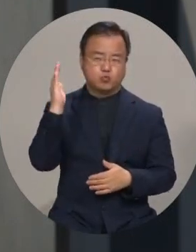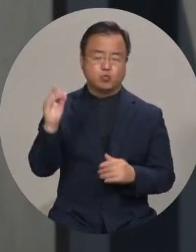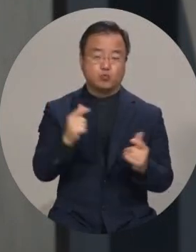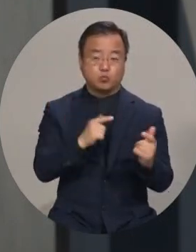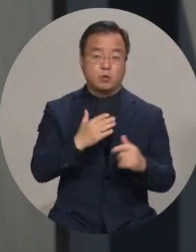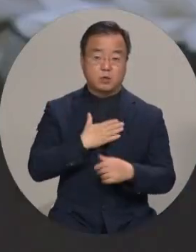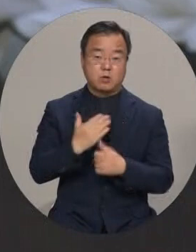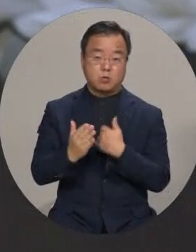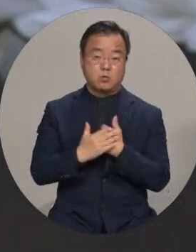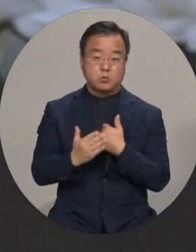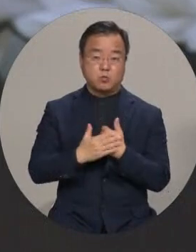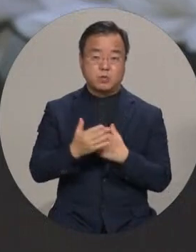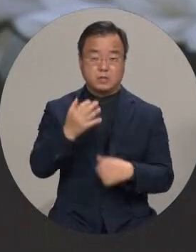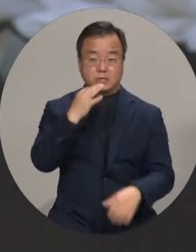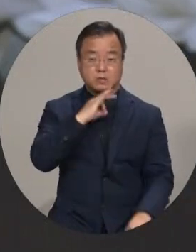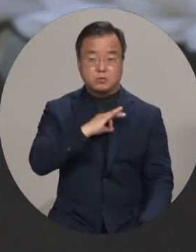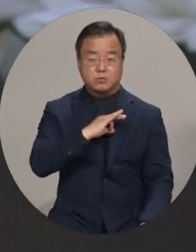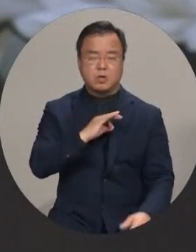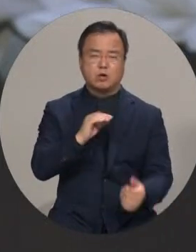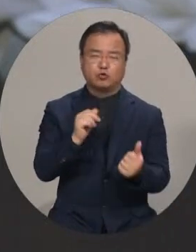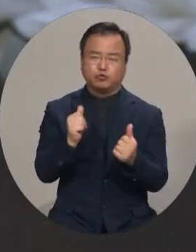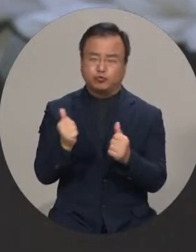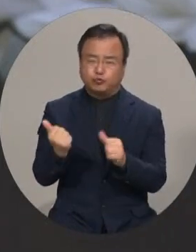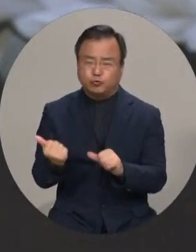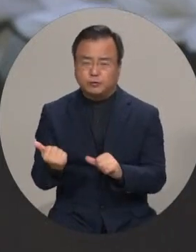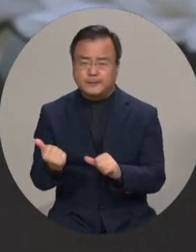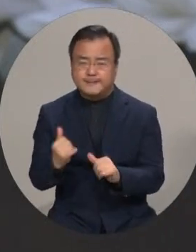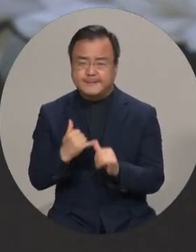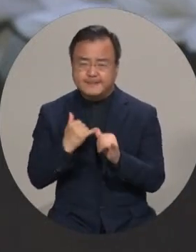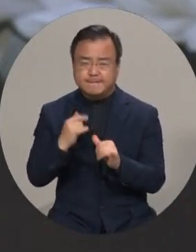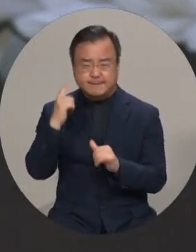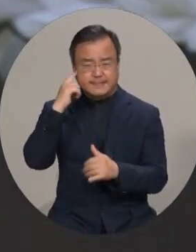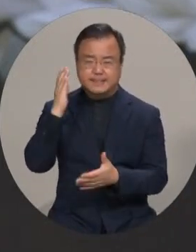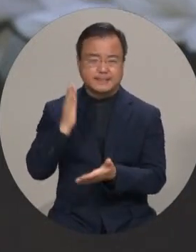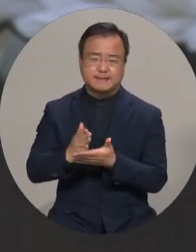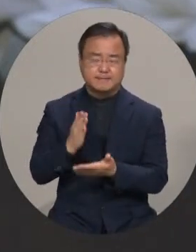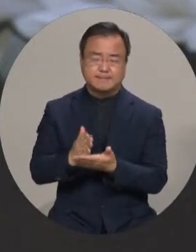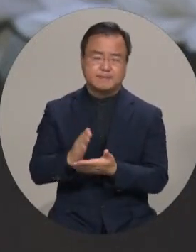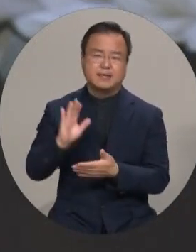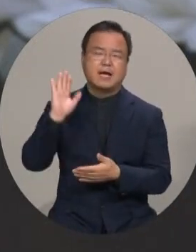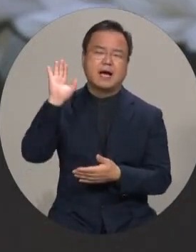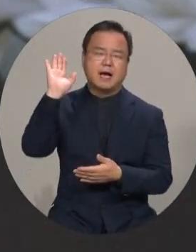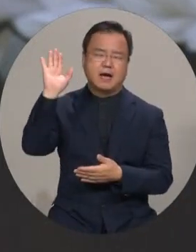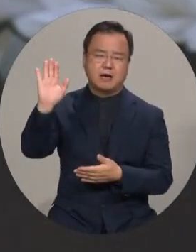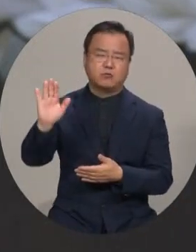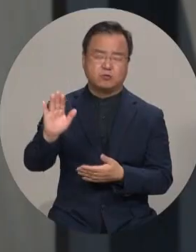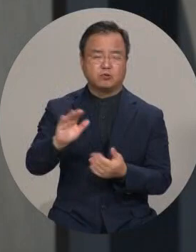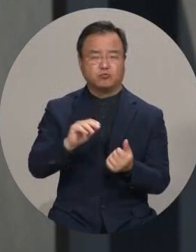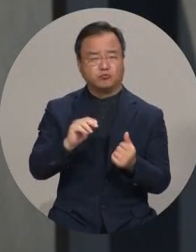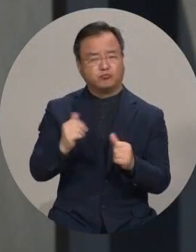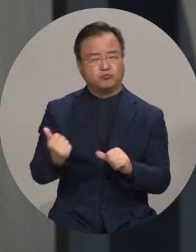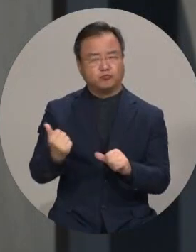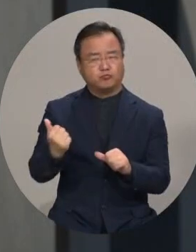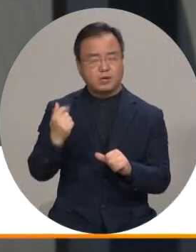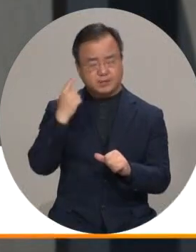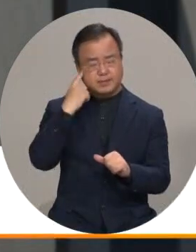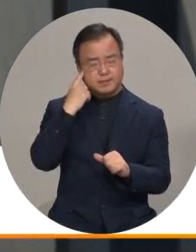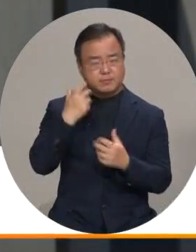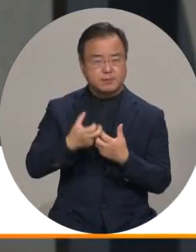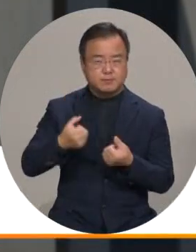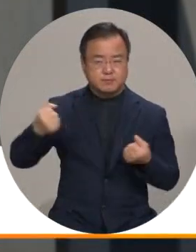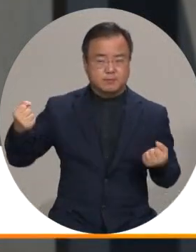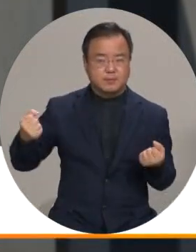됐어요 그래서 죽음을 생각하지는 말아야겠다 적어도 나중에 생각해야겠다 막 이런 식으로 좀 죽음과는 멀어져